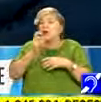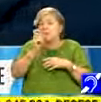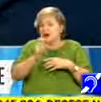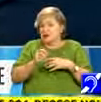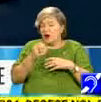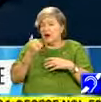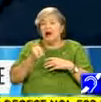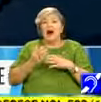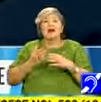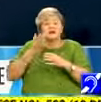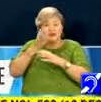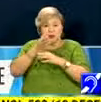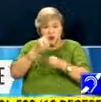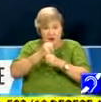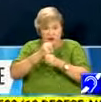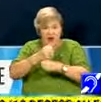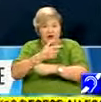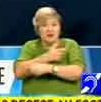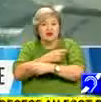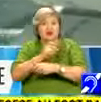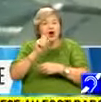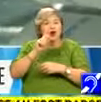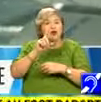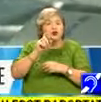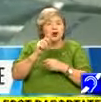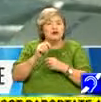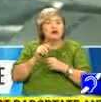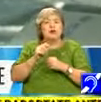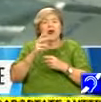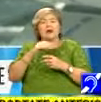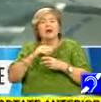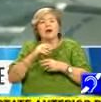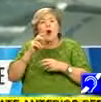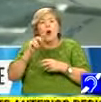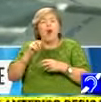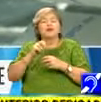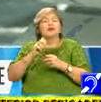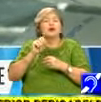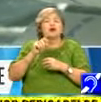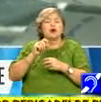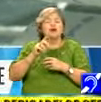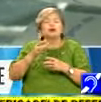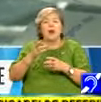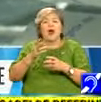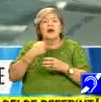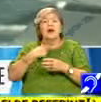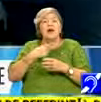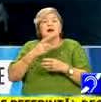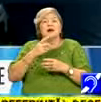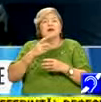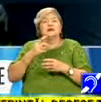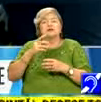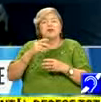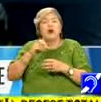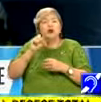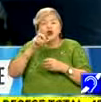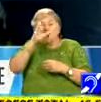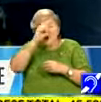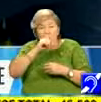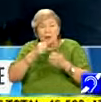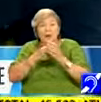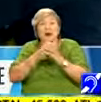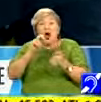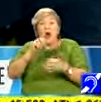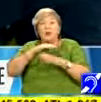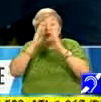observat noi, care vin în intervalul 12 noaptea 8 dimineața este semnificativ mai scăzut. Și atunci, probabil că aceste centre